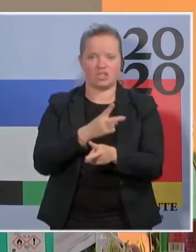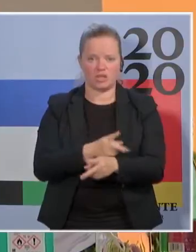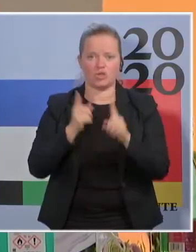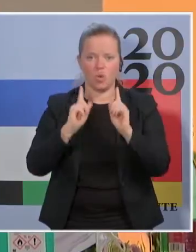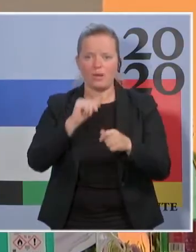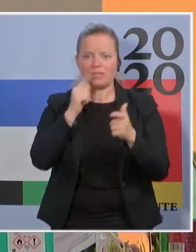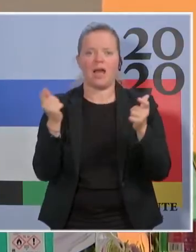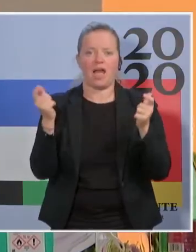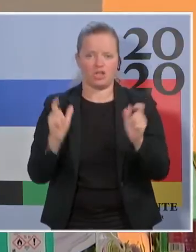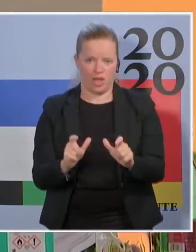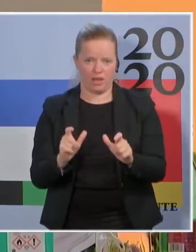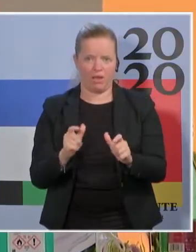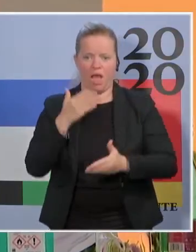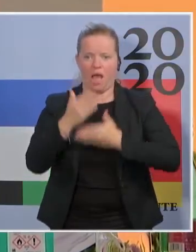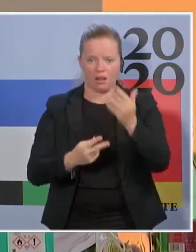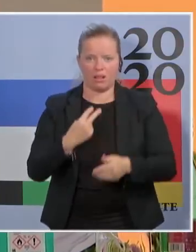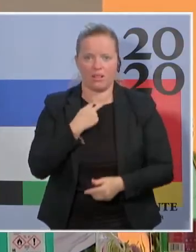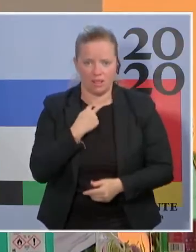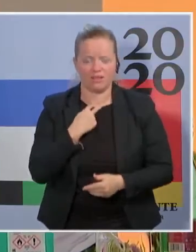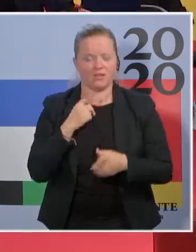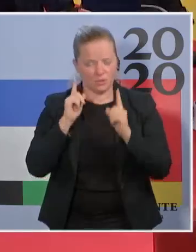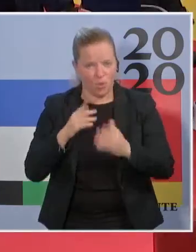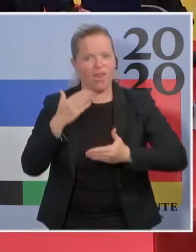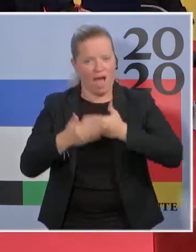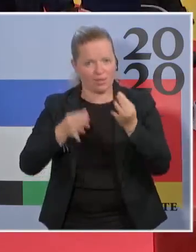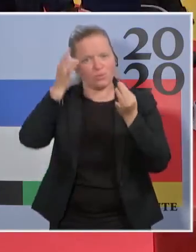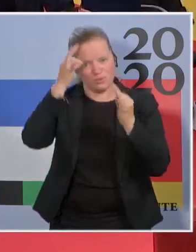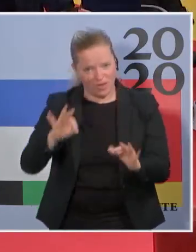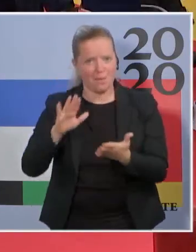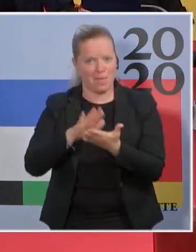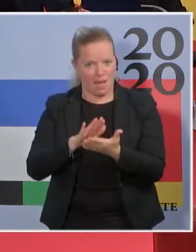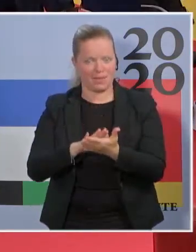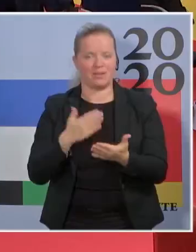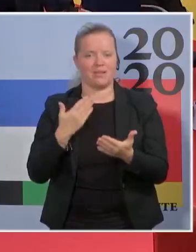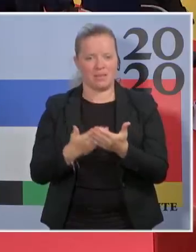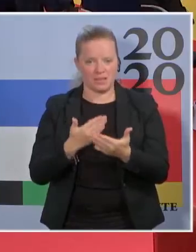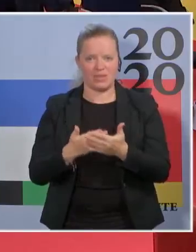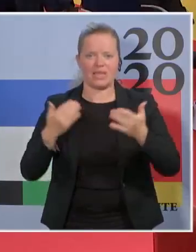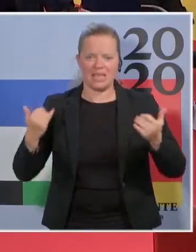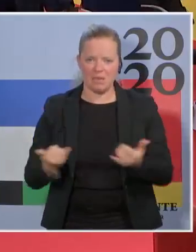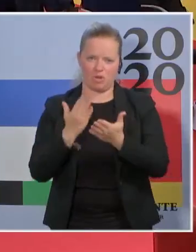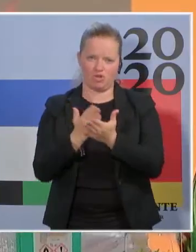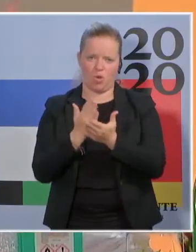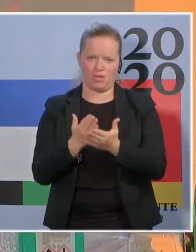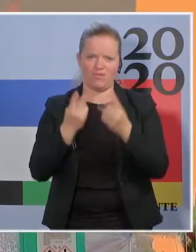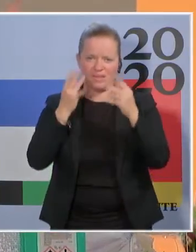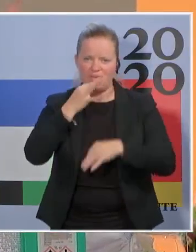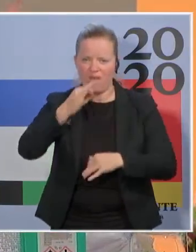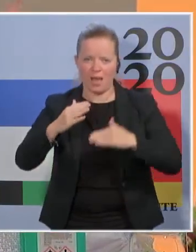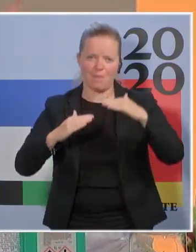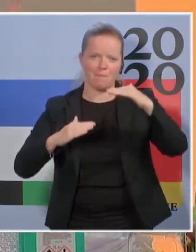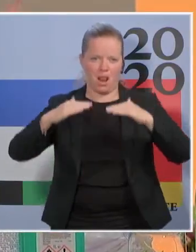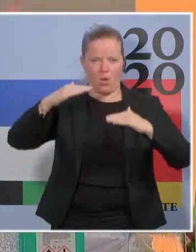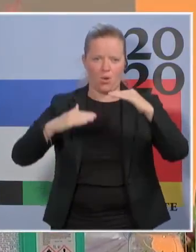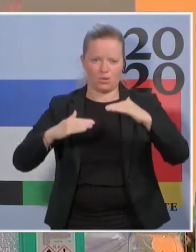nicht handlungsfähig ist. Das heißt, es war immer eine Frage der Balance, und das ist heute schon erwähnt worden, das war nicht